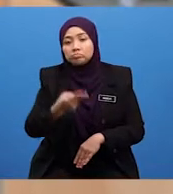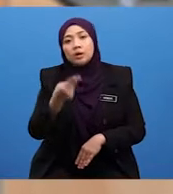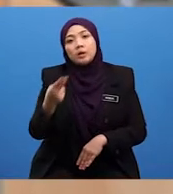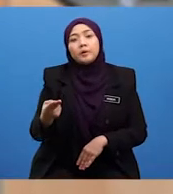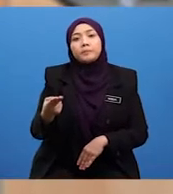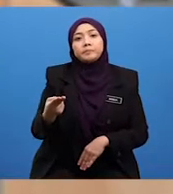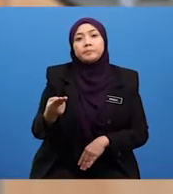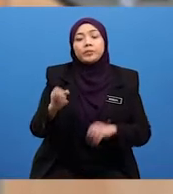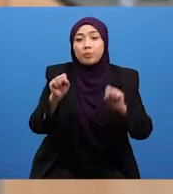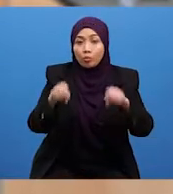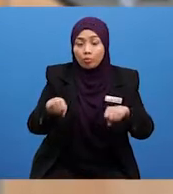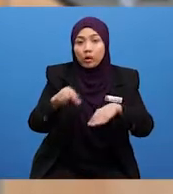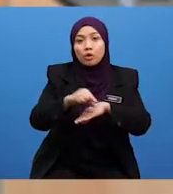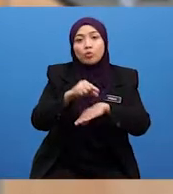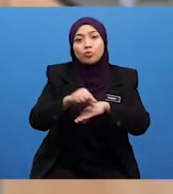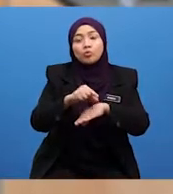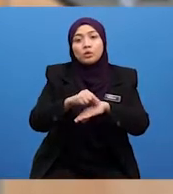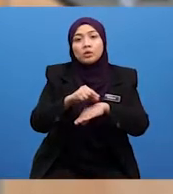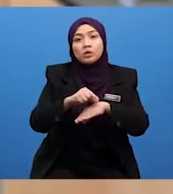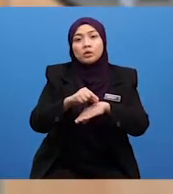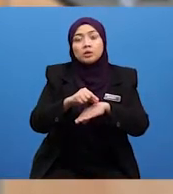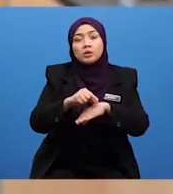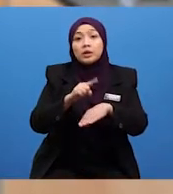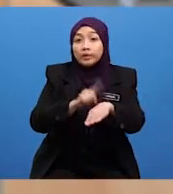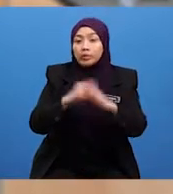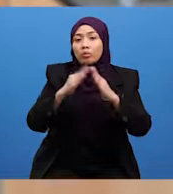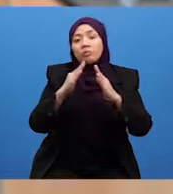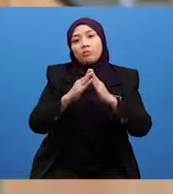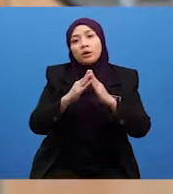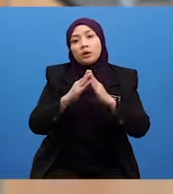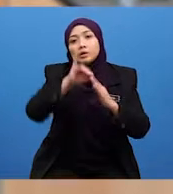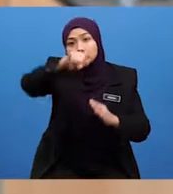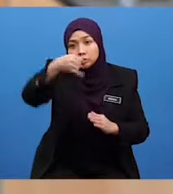rumah untuk menentukan sifat kimia sesuatu bahan.